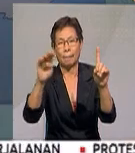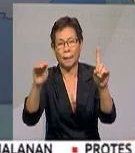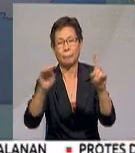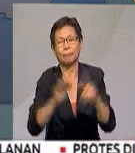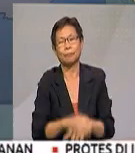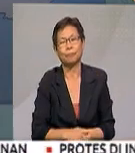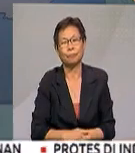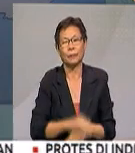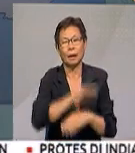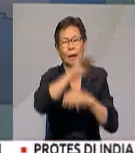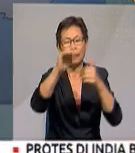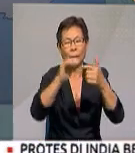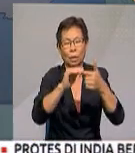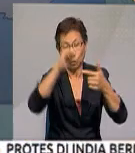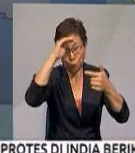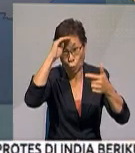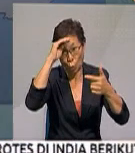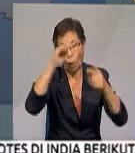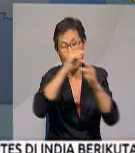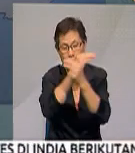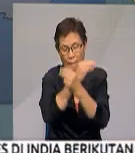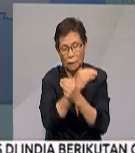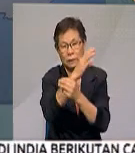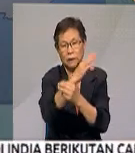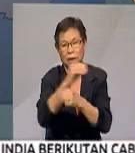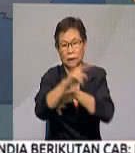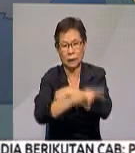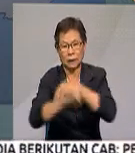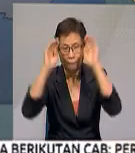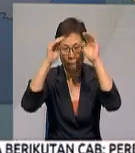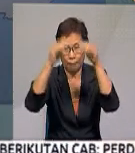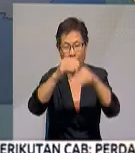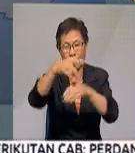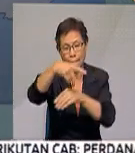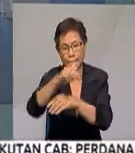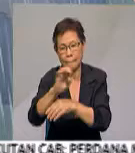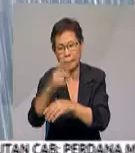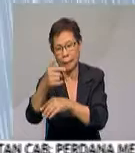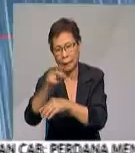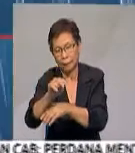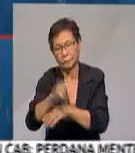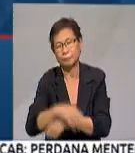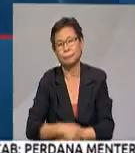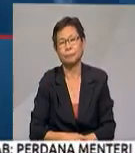183.8 mm, diikuti di negeri Johor, Mesing dan juga negeri Pahang daerah Pekan.